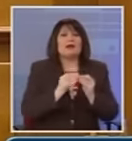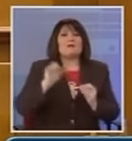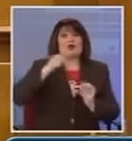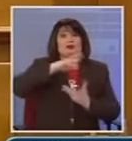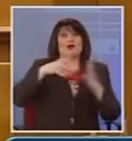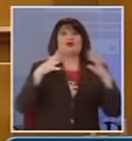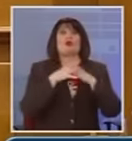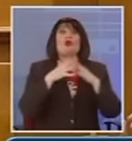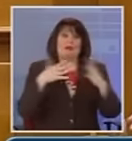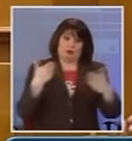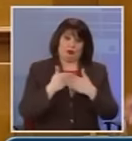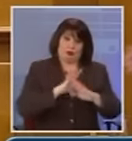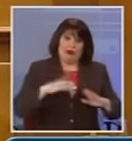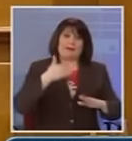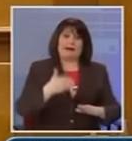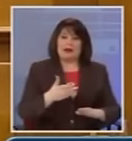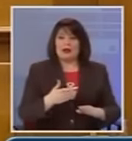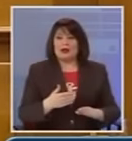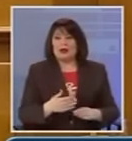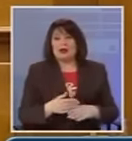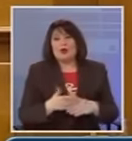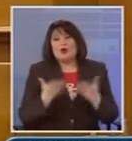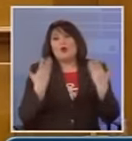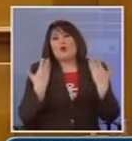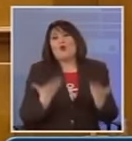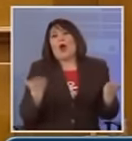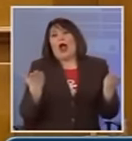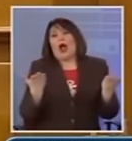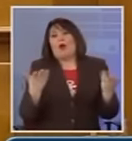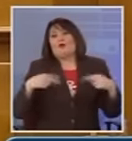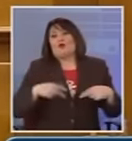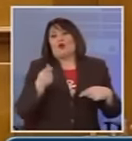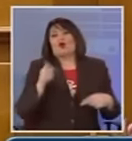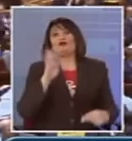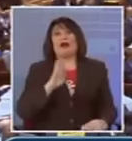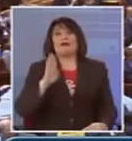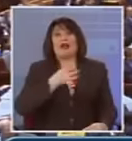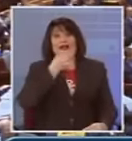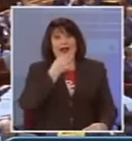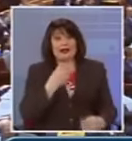Πολέμου. Wow, που θα λέγει ο κύριος Βαρουφάκης.